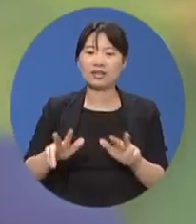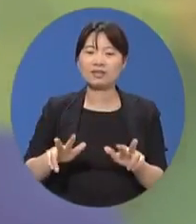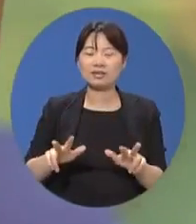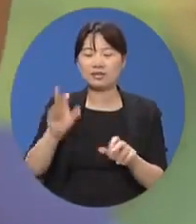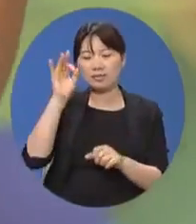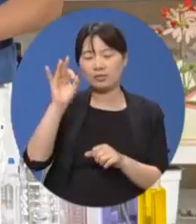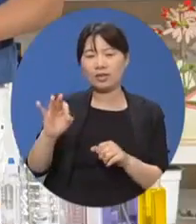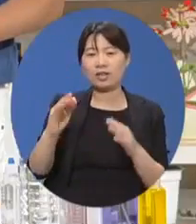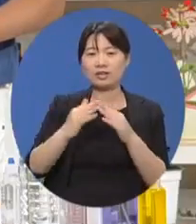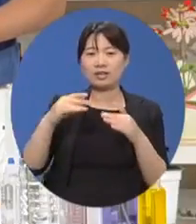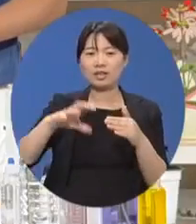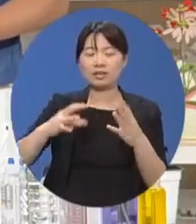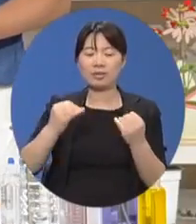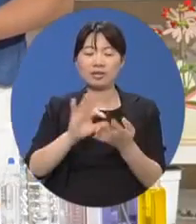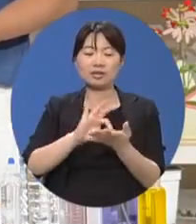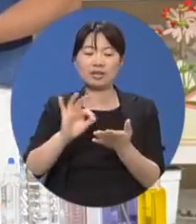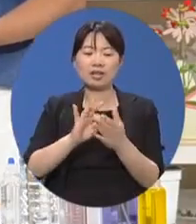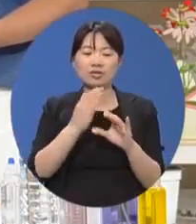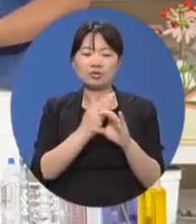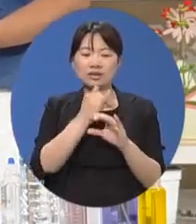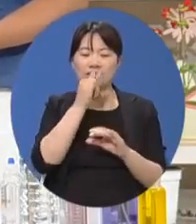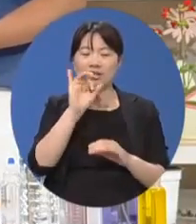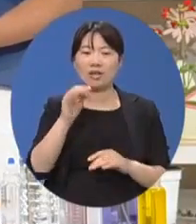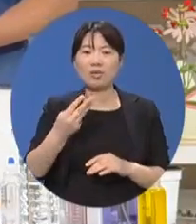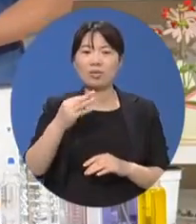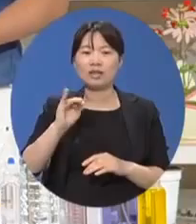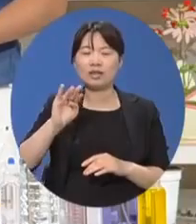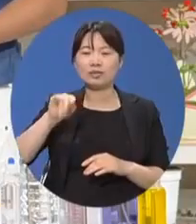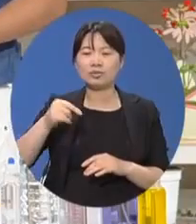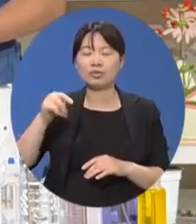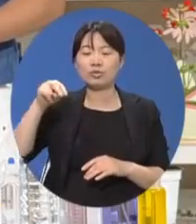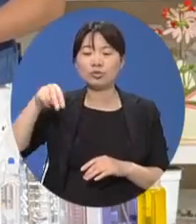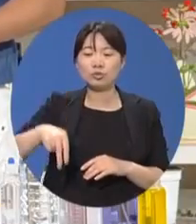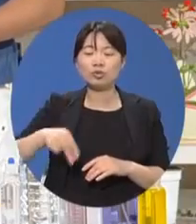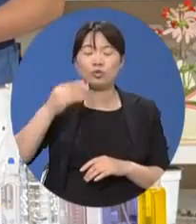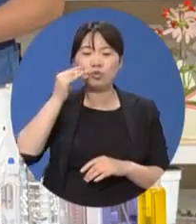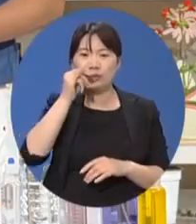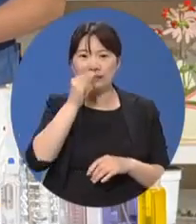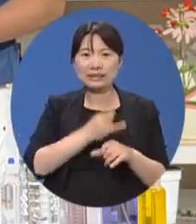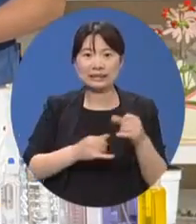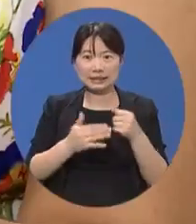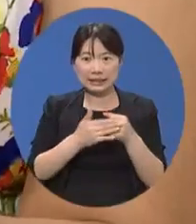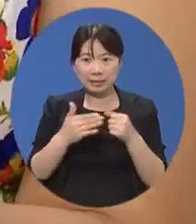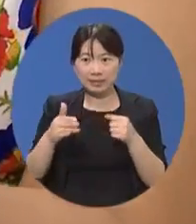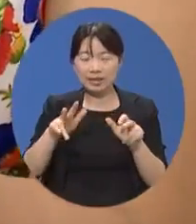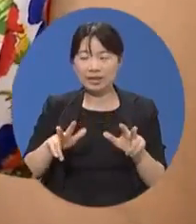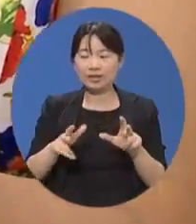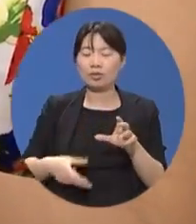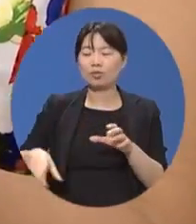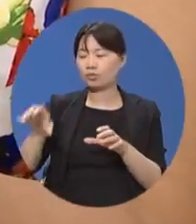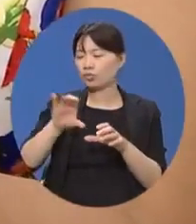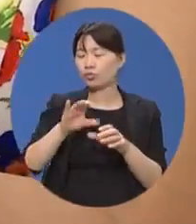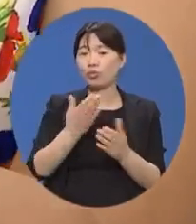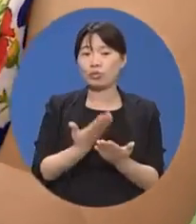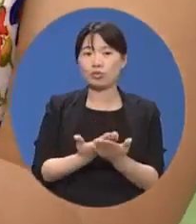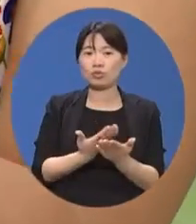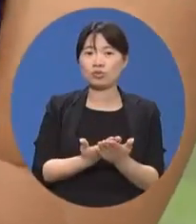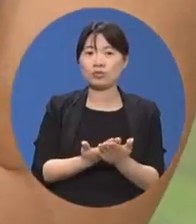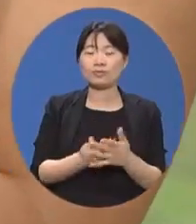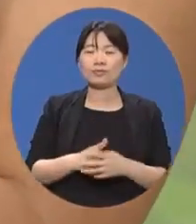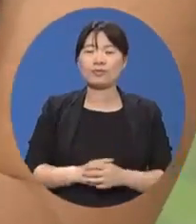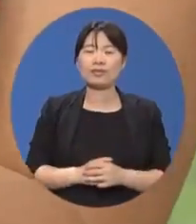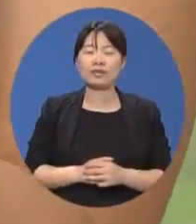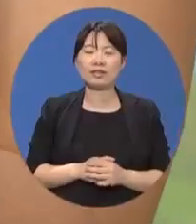보면 집에서 많이들 사용하시는 올리브유 있잖아요 4 올리브유를 여기에다 가지 부어 주시는 거예요